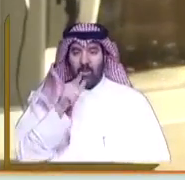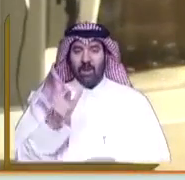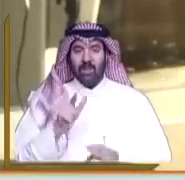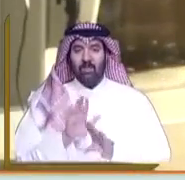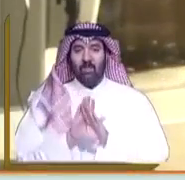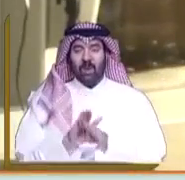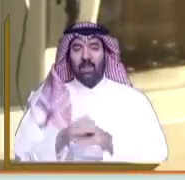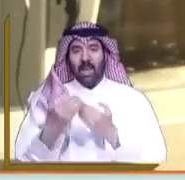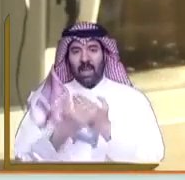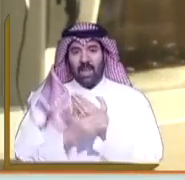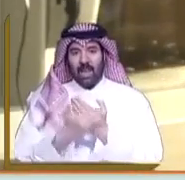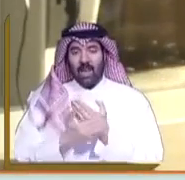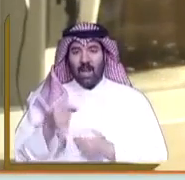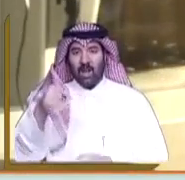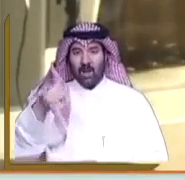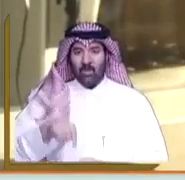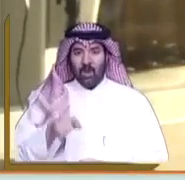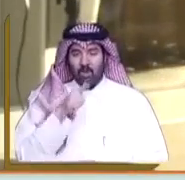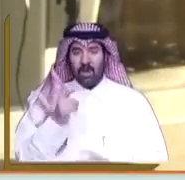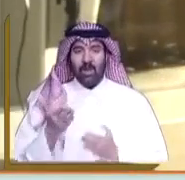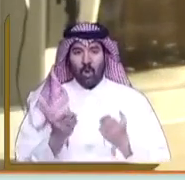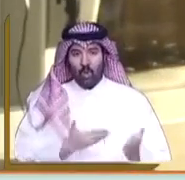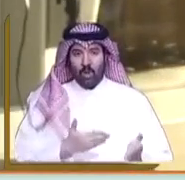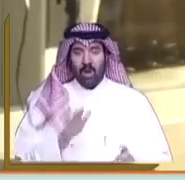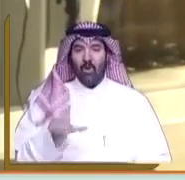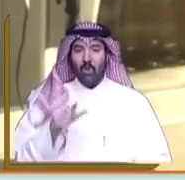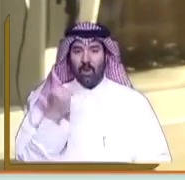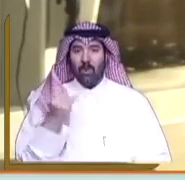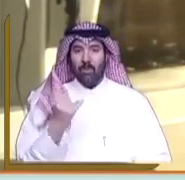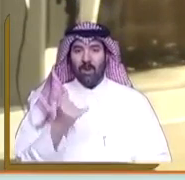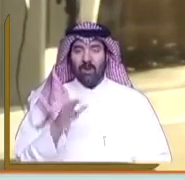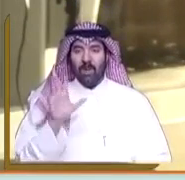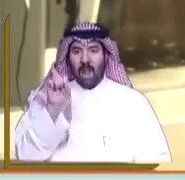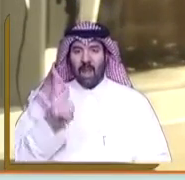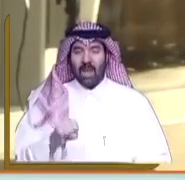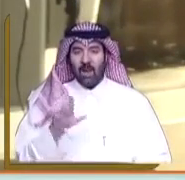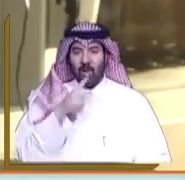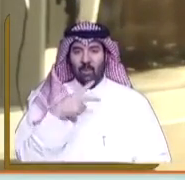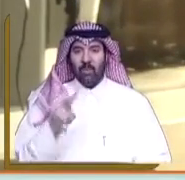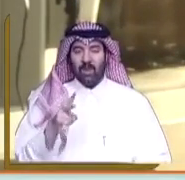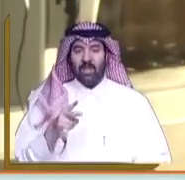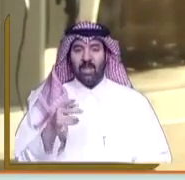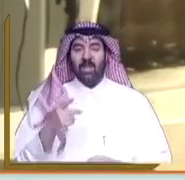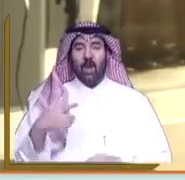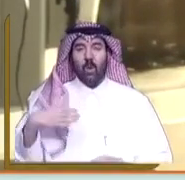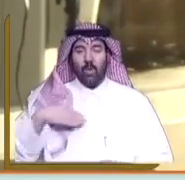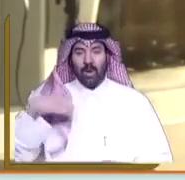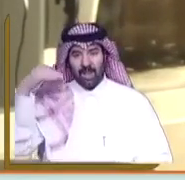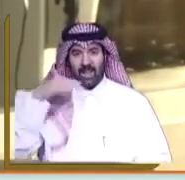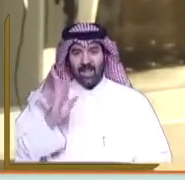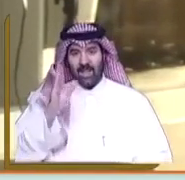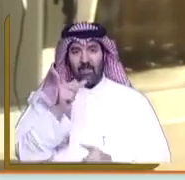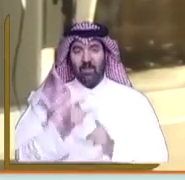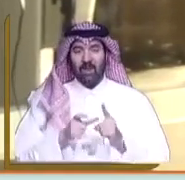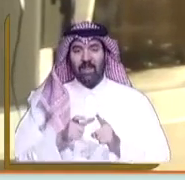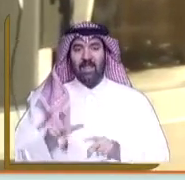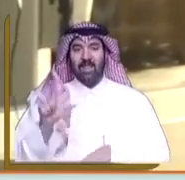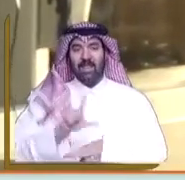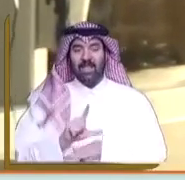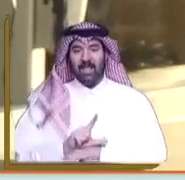يرعى احتفائية أو يحضر احتفائية هذه الليلة برعاية من سمو ولي العهد الأمير محمد